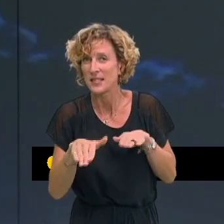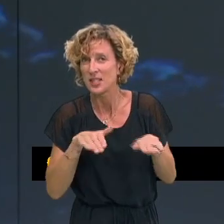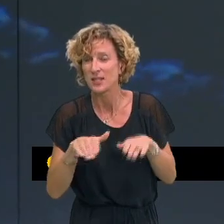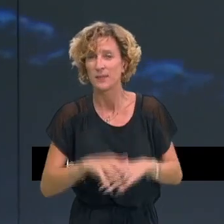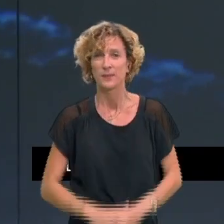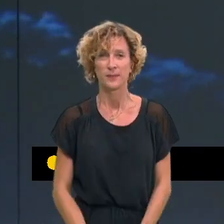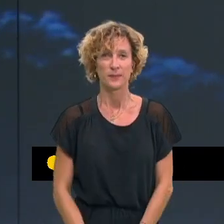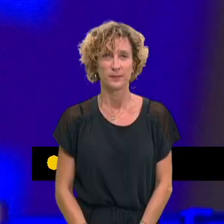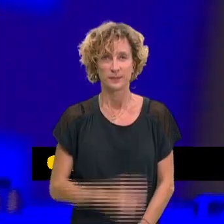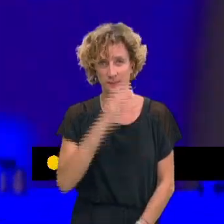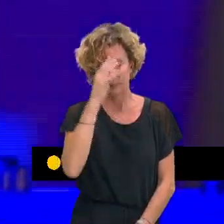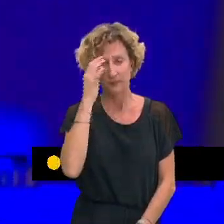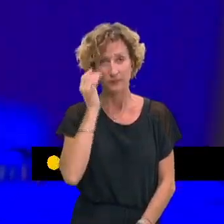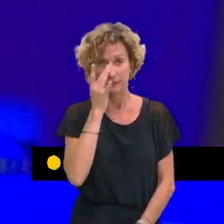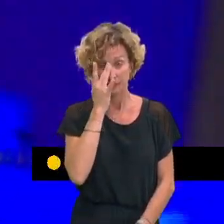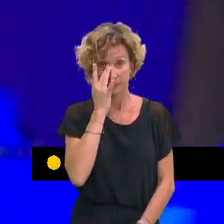était.